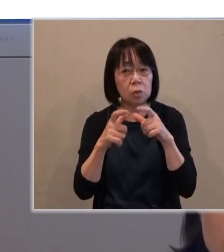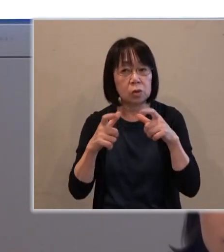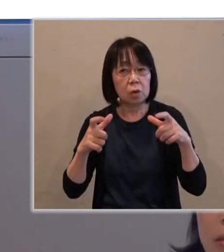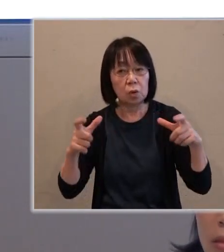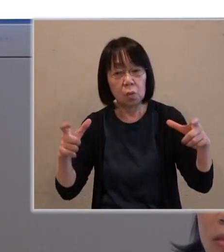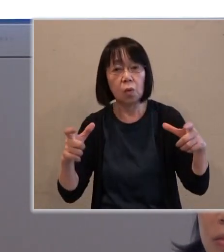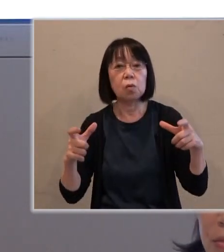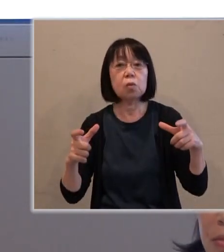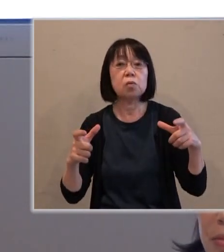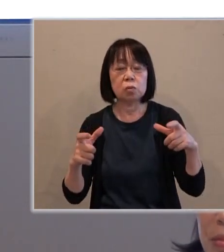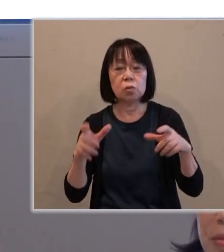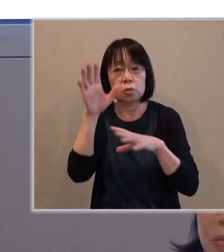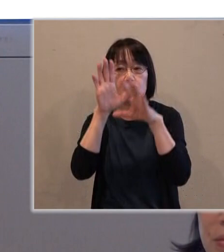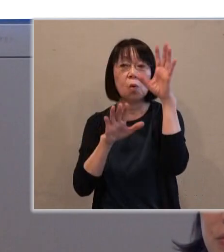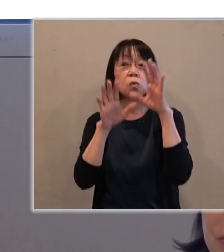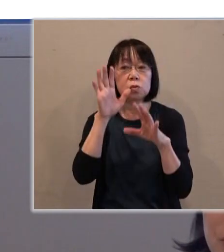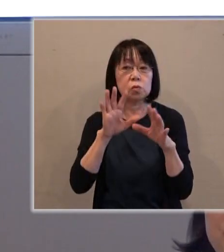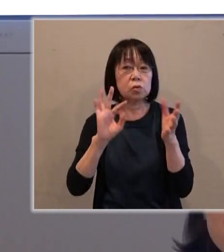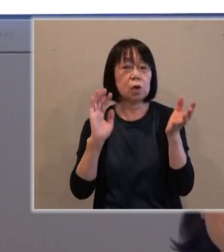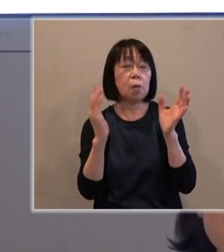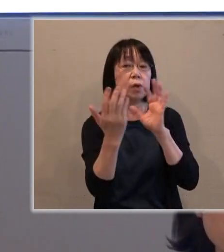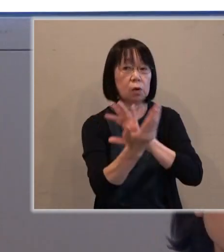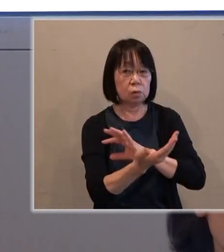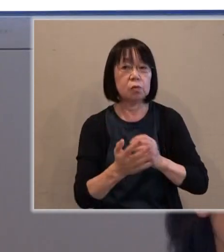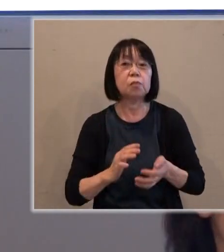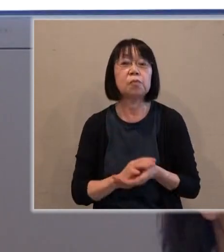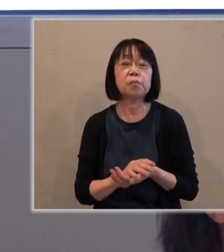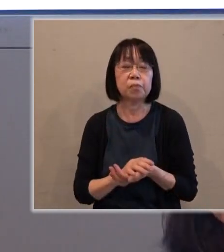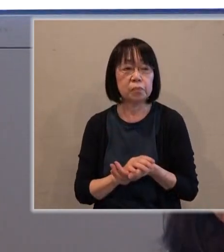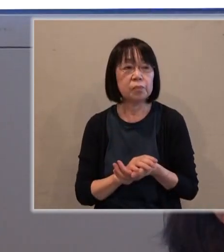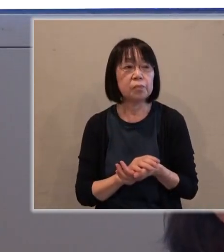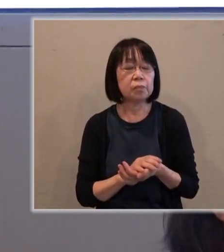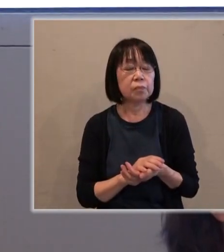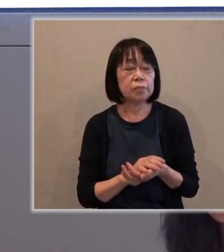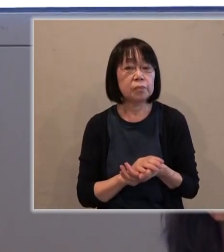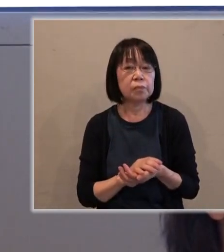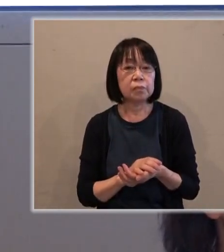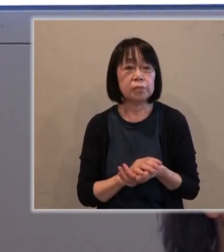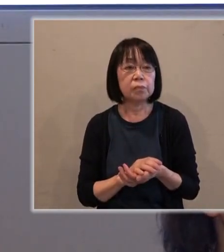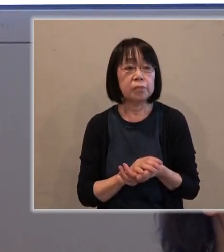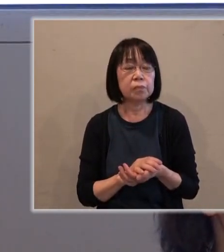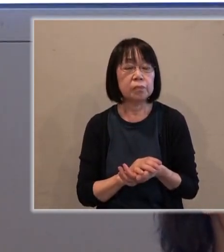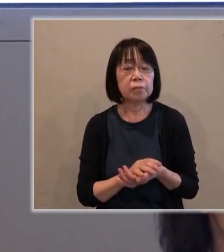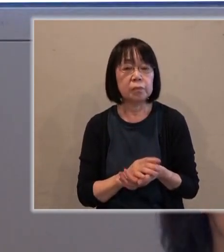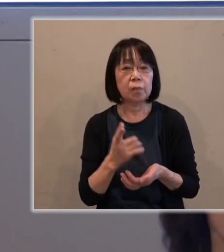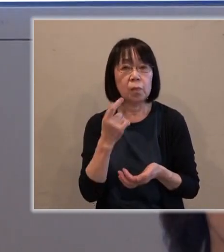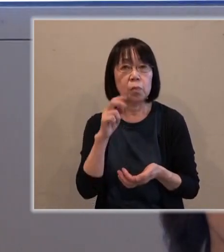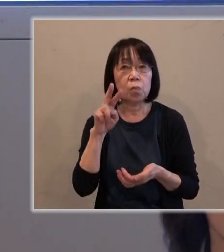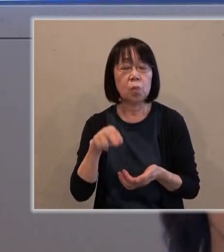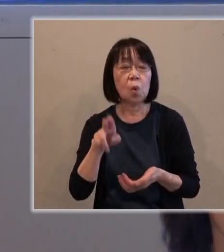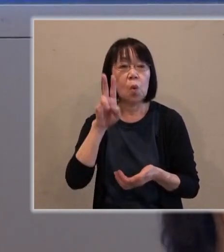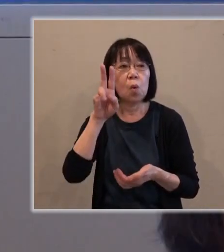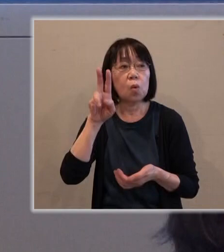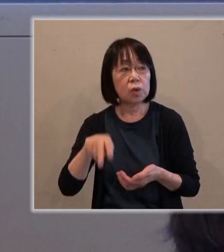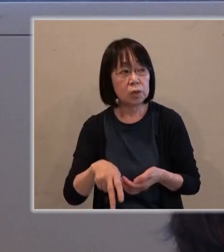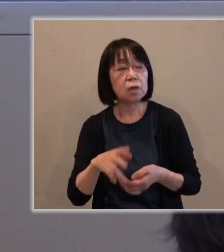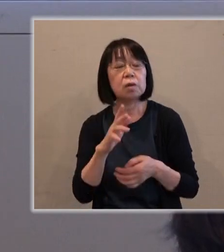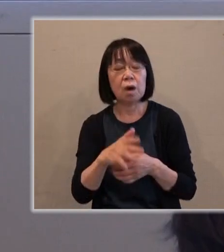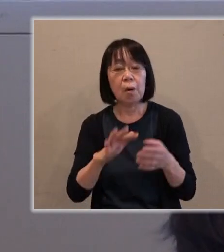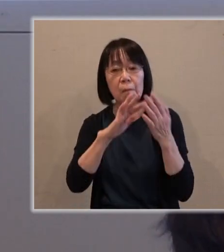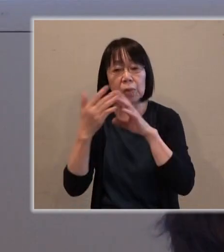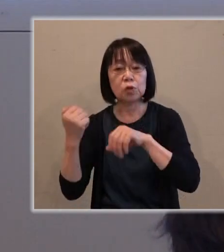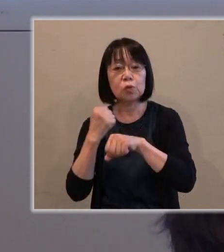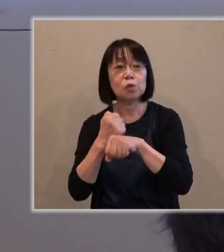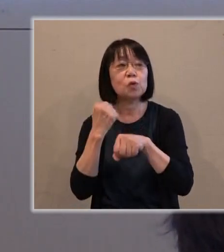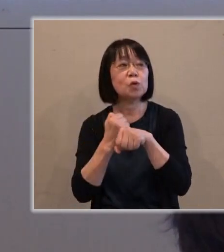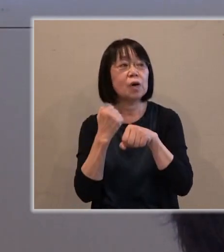結構まちづくりとか若者のまちづくりに参加がすごい大事かなってことをちょっと思ったりしてて、その後ちょっと毛利さんがぜひまちづくりの中に企画